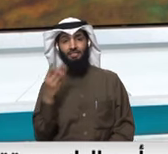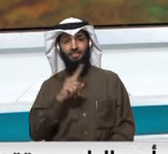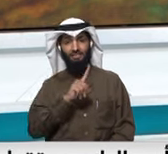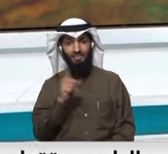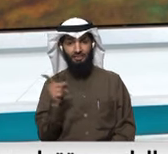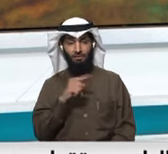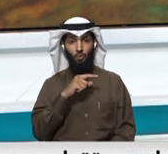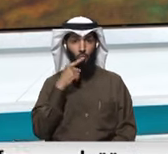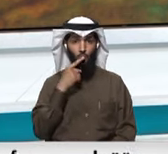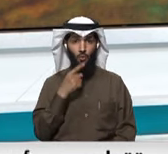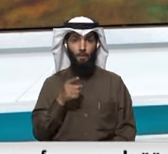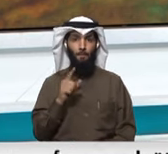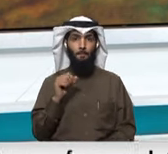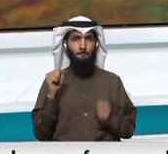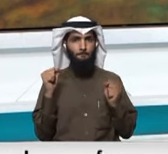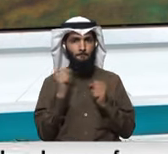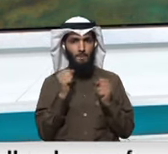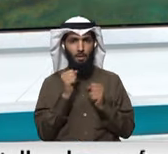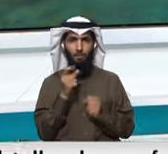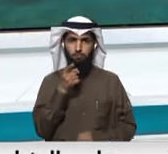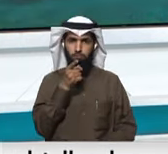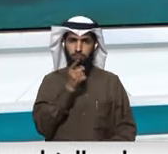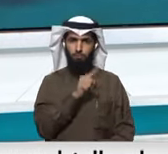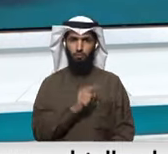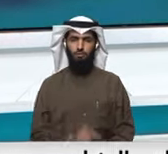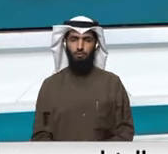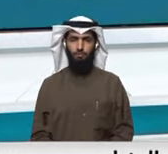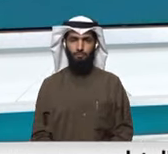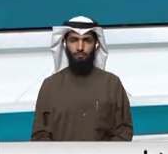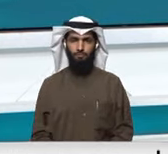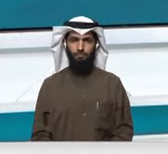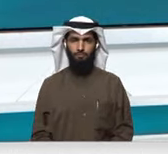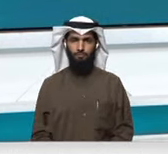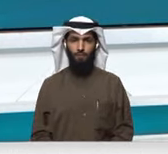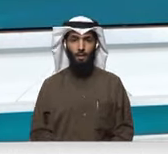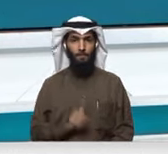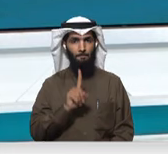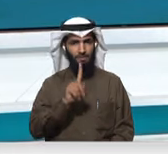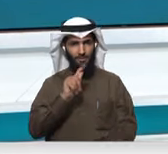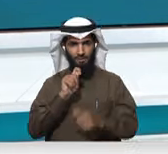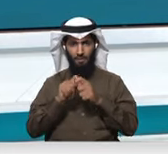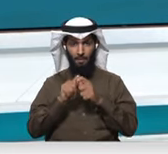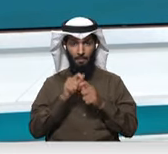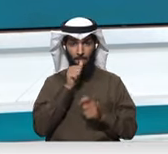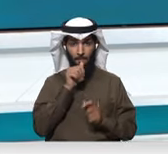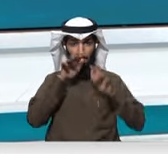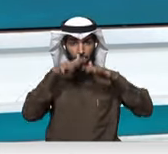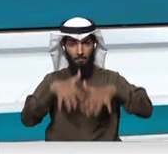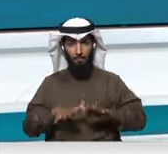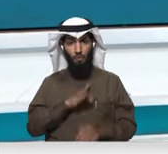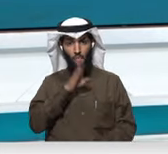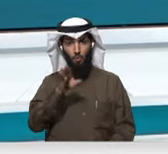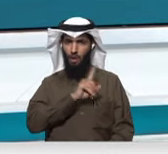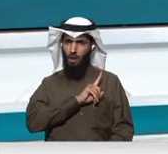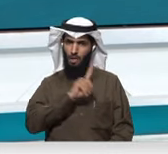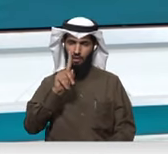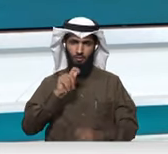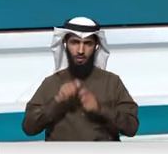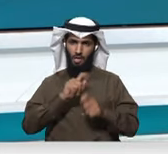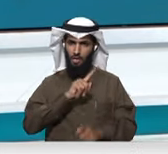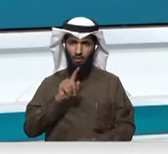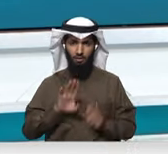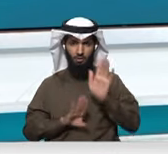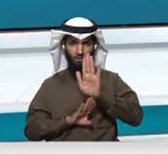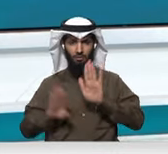والاجواء شوي راح تكون بارده نسبيا البحر ما ننصحكم فيه الفتره هذه من فترات الحمل ارتفاع الامواج من ثلاثه الى سبعه